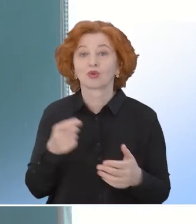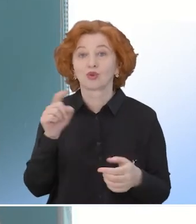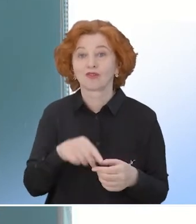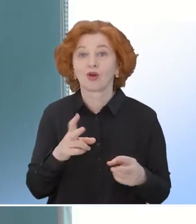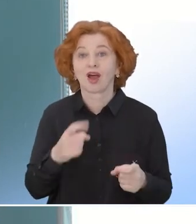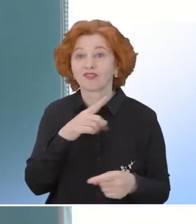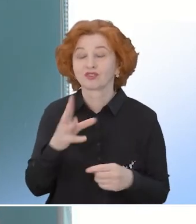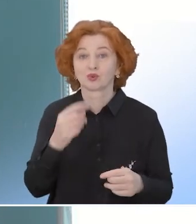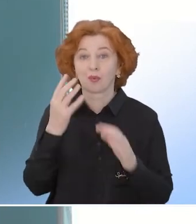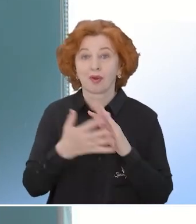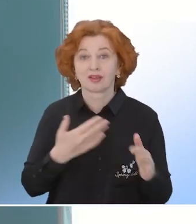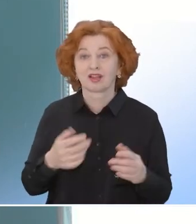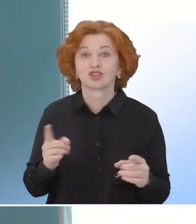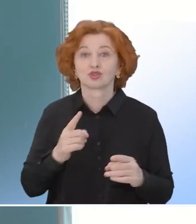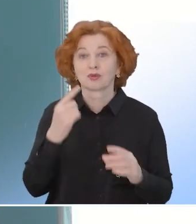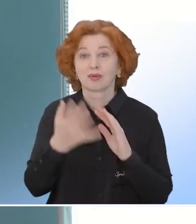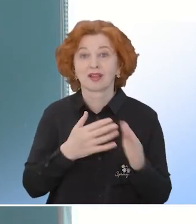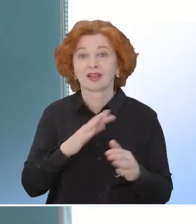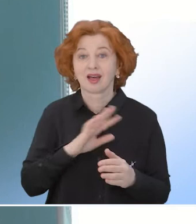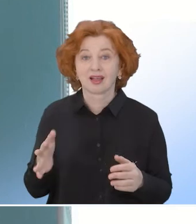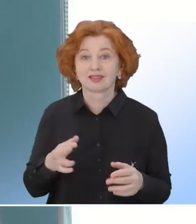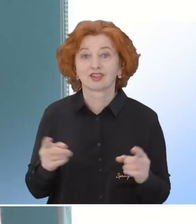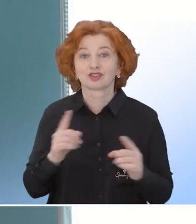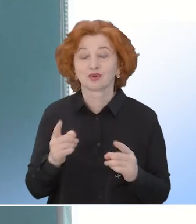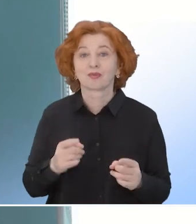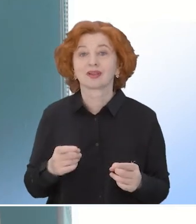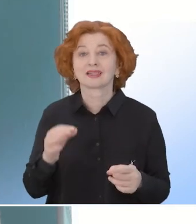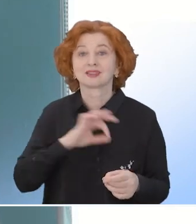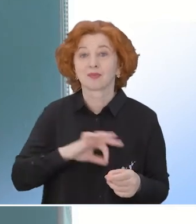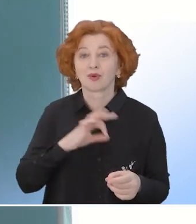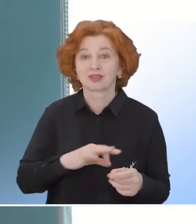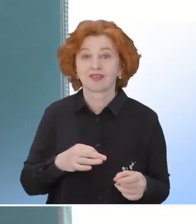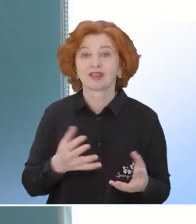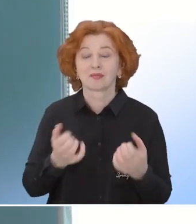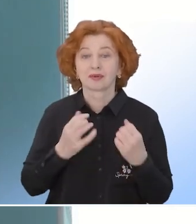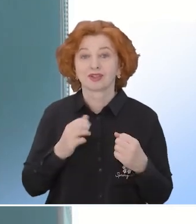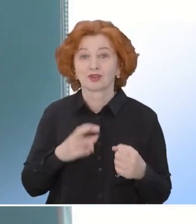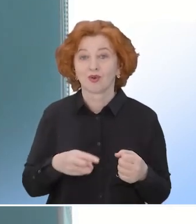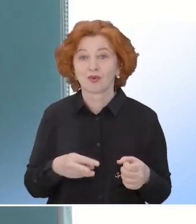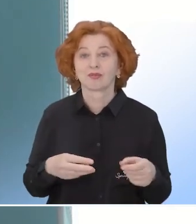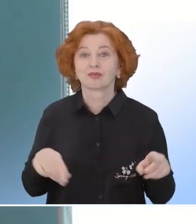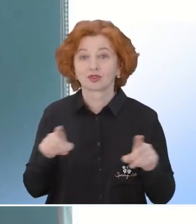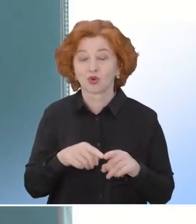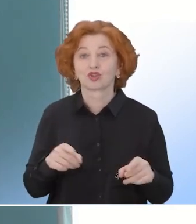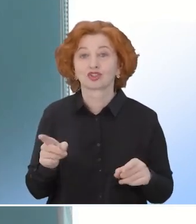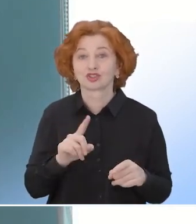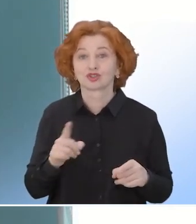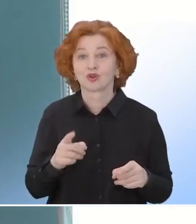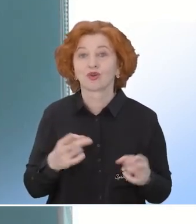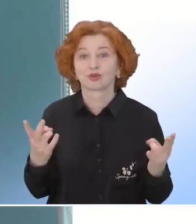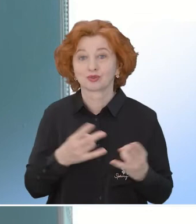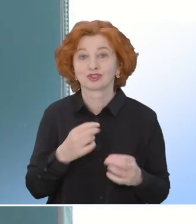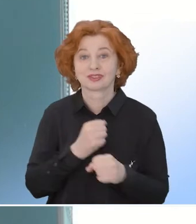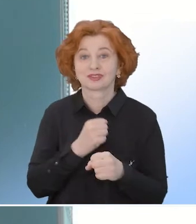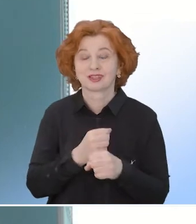того как. А теперь понятно, что еще ничего не понятно, пока мы в форму не придем. Потому что вот ставить номера на вот тот состав,